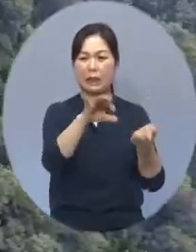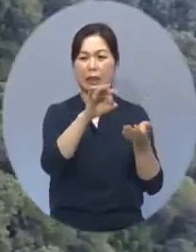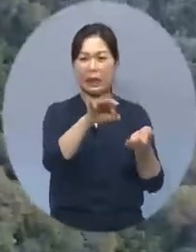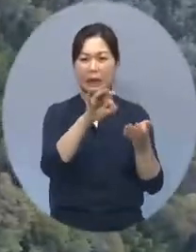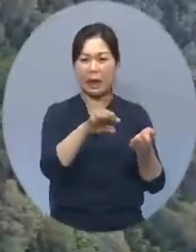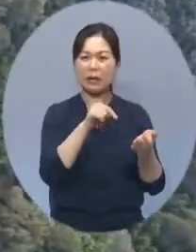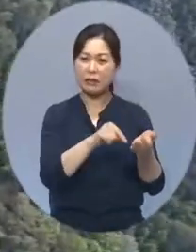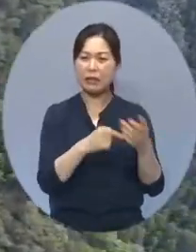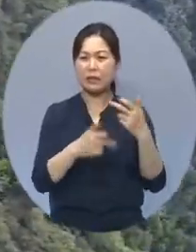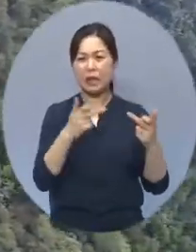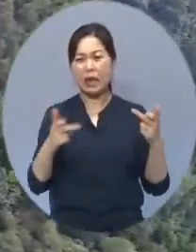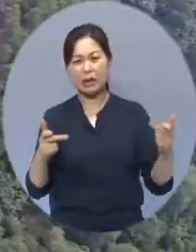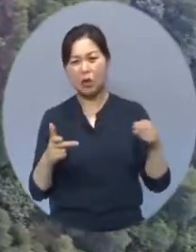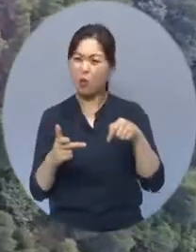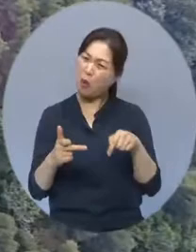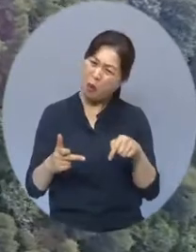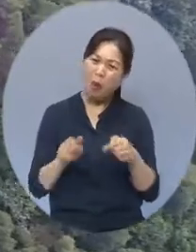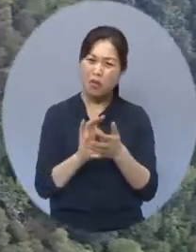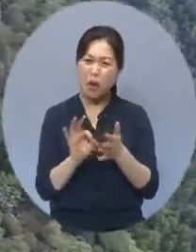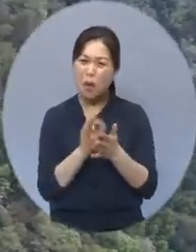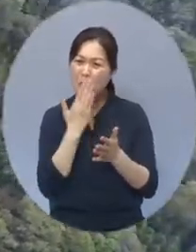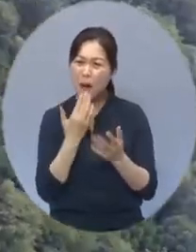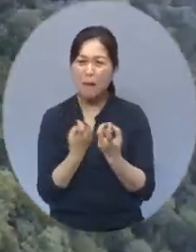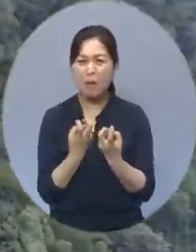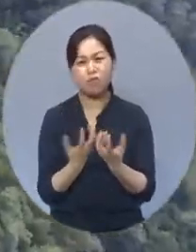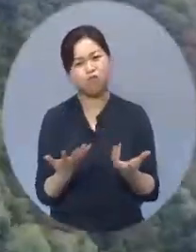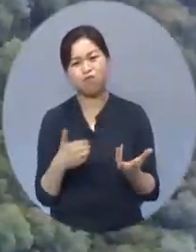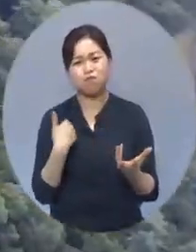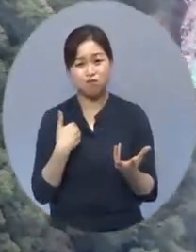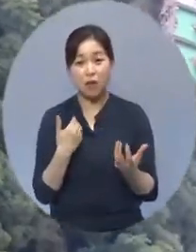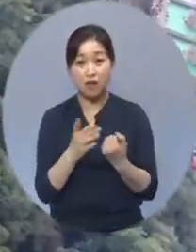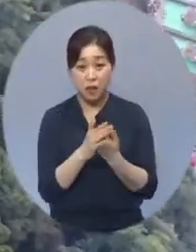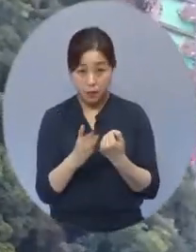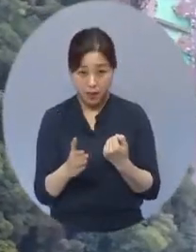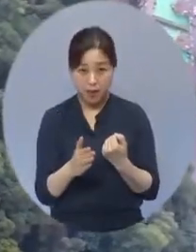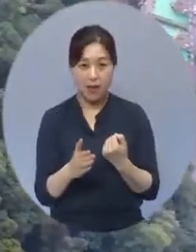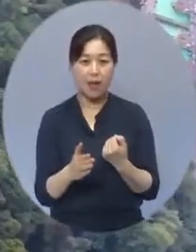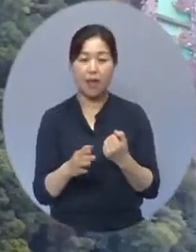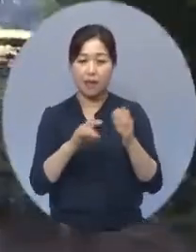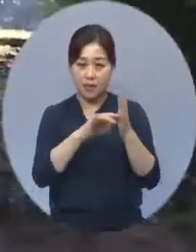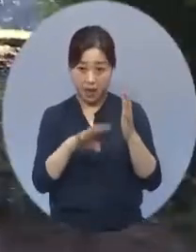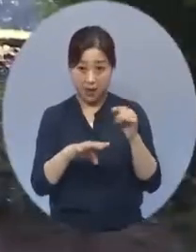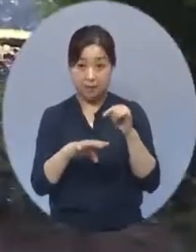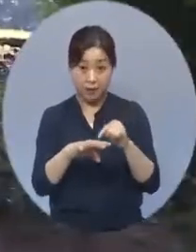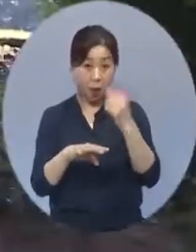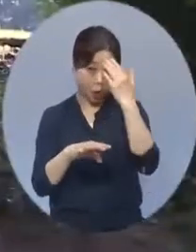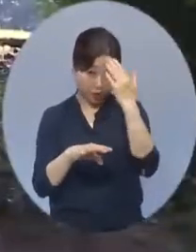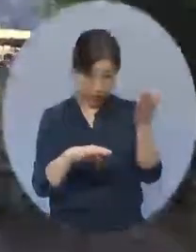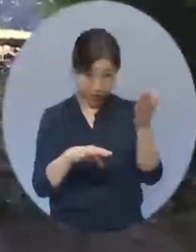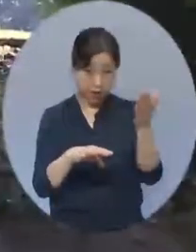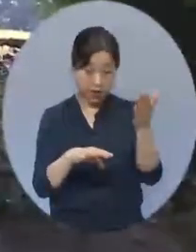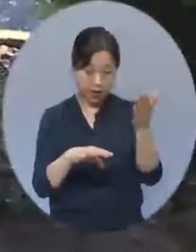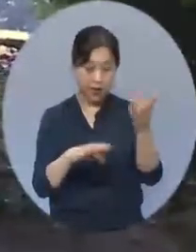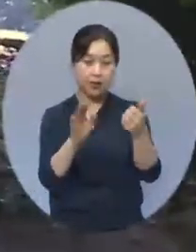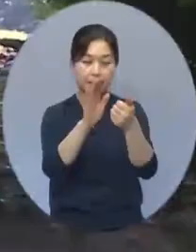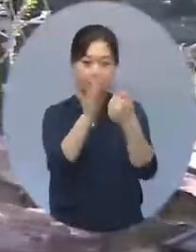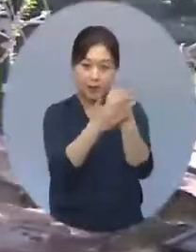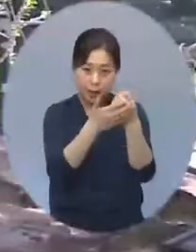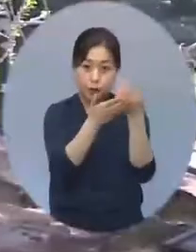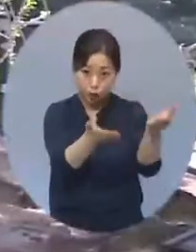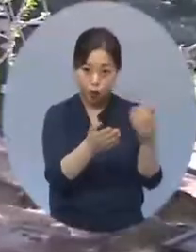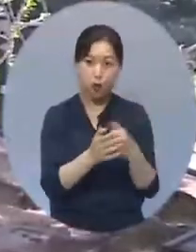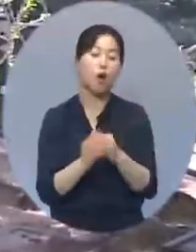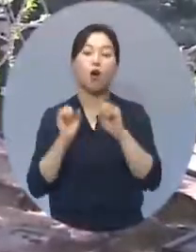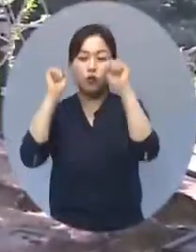없잖아요. 네. 산에다 뭐 무슨 개발이 그렇죠. 안 되니까. 네. 그래서 세금을 일부 면제해주고 거기에 이제